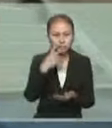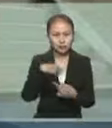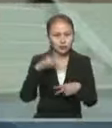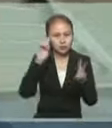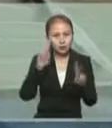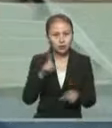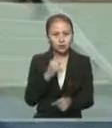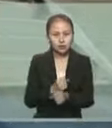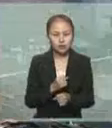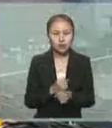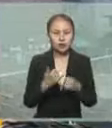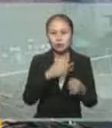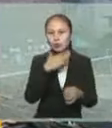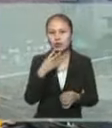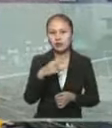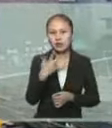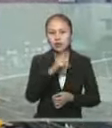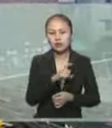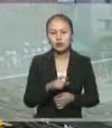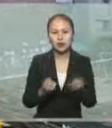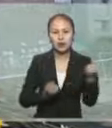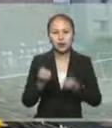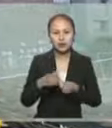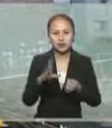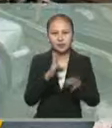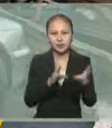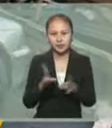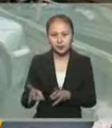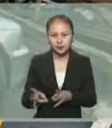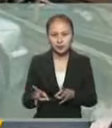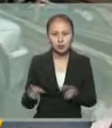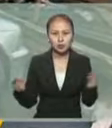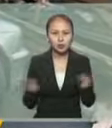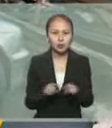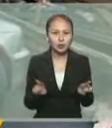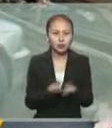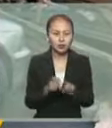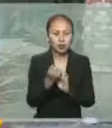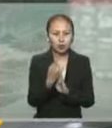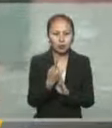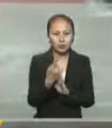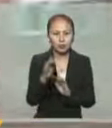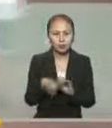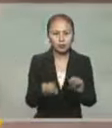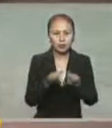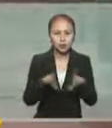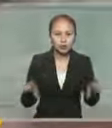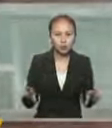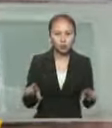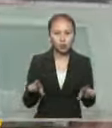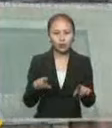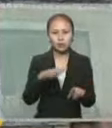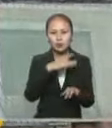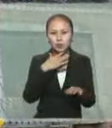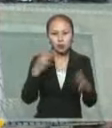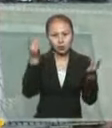тұрмын. Рүстем сияқты тағы 23 адамның көлігіне зияны тиді табиғи апаттың. Бұдан бөлек 11 мектеп, 3 мәдениет нысаны, 40-қа